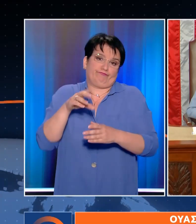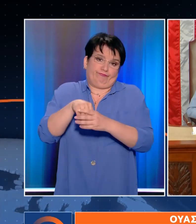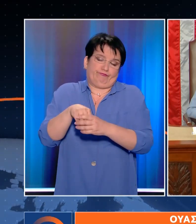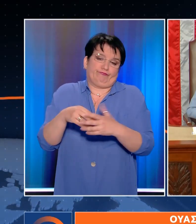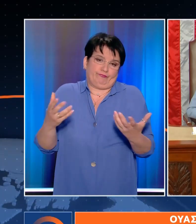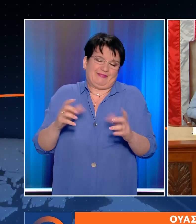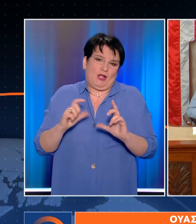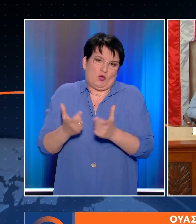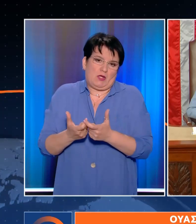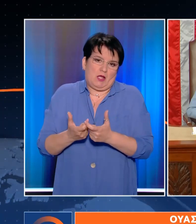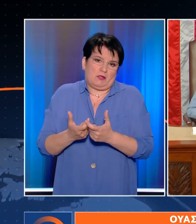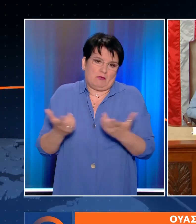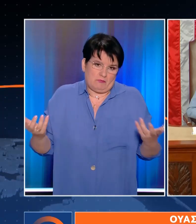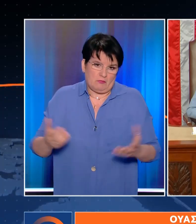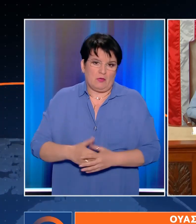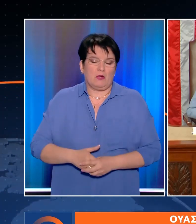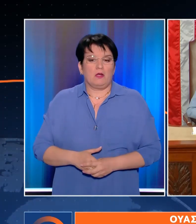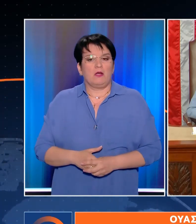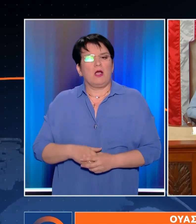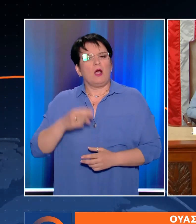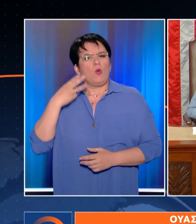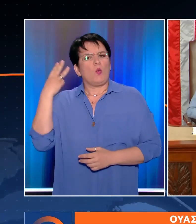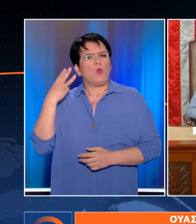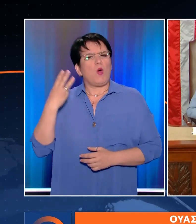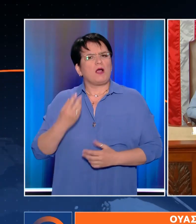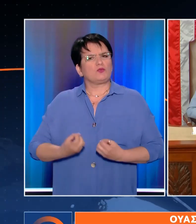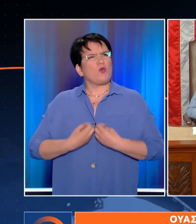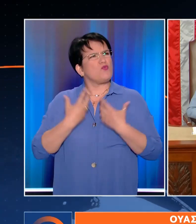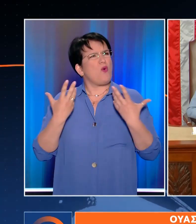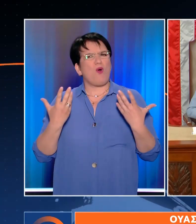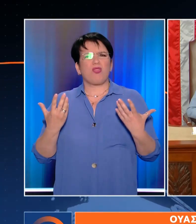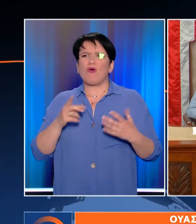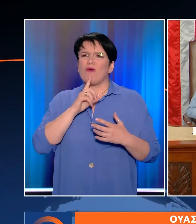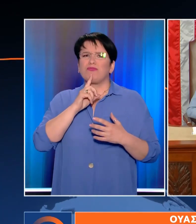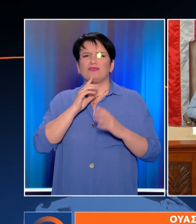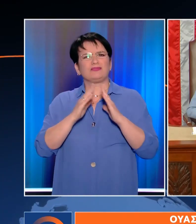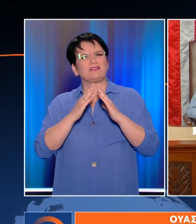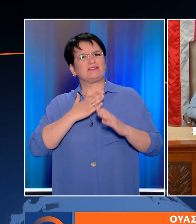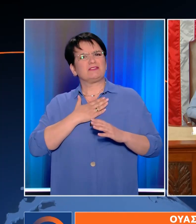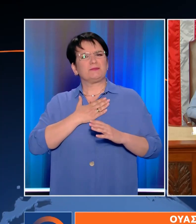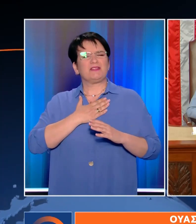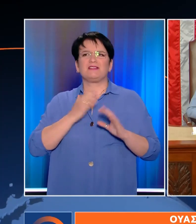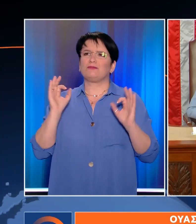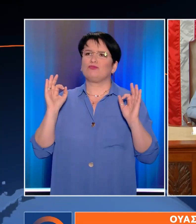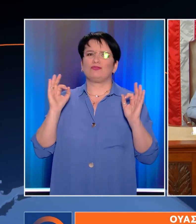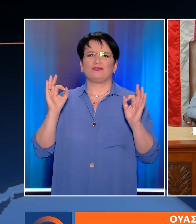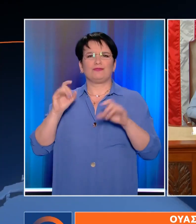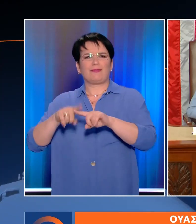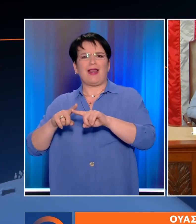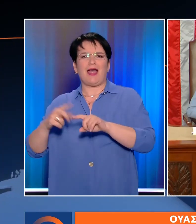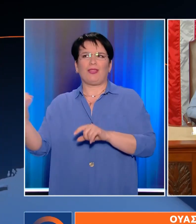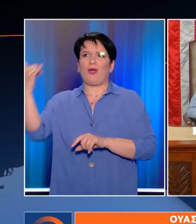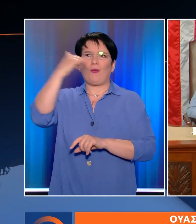μάλα. Σαν Έλληνας, κάθε φορά που έρχομαι στην Ουάσιγκτον, νιώθω σαν να επιστρέφω σπίτι μου, γιατί κάθε πράγμα το οποίο βλέπω